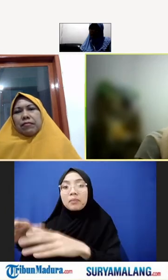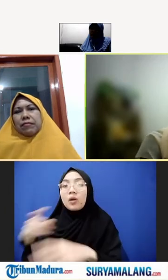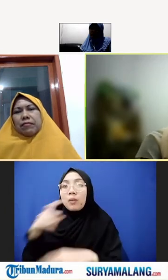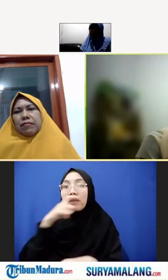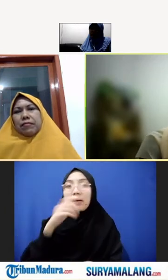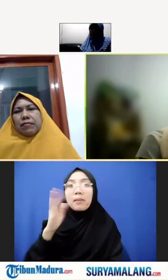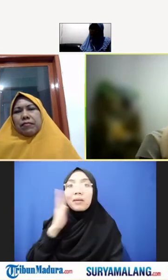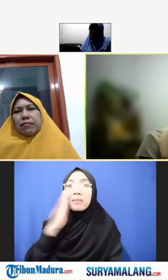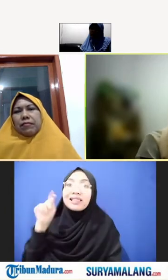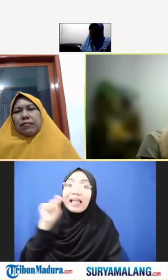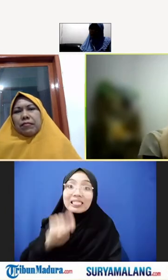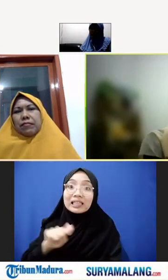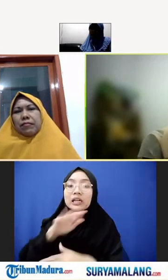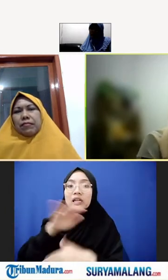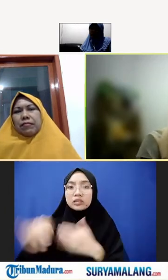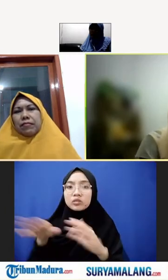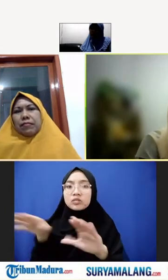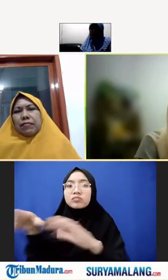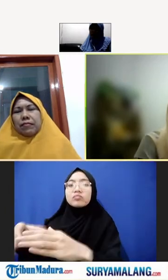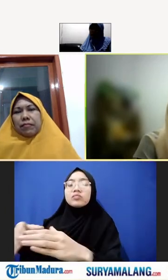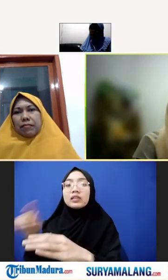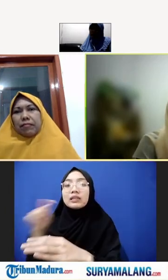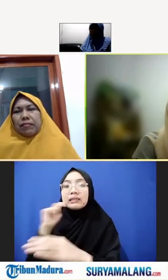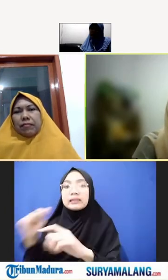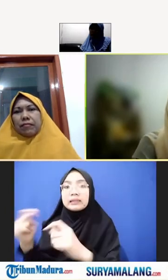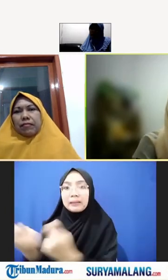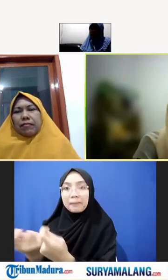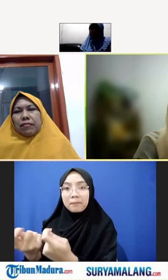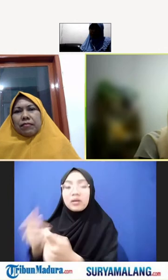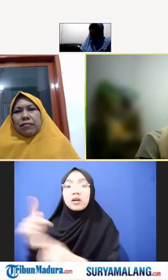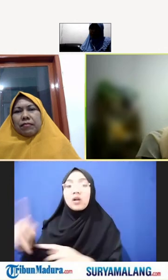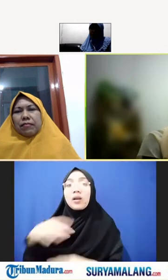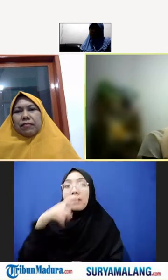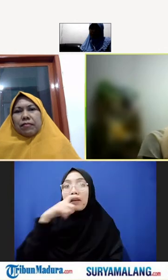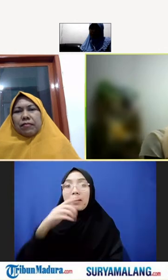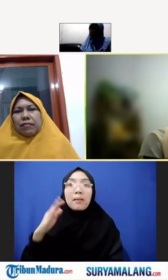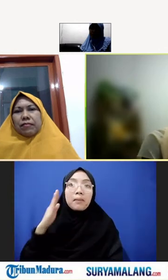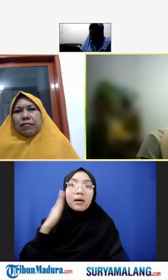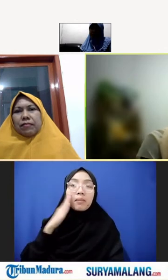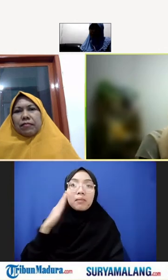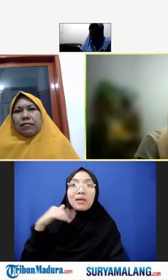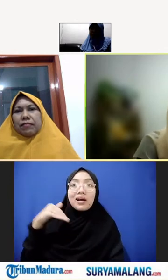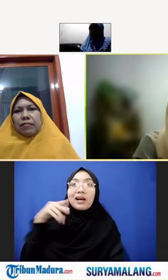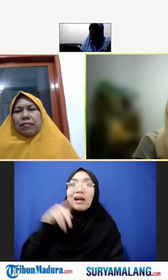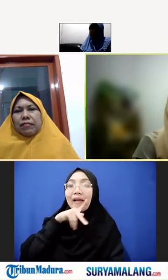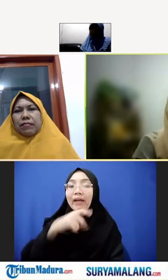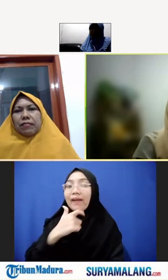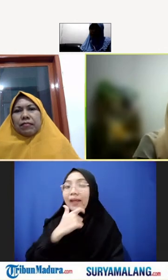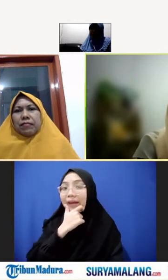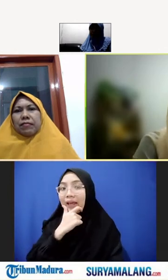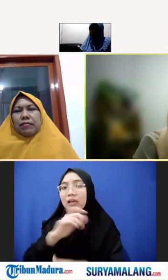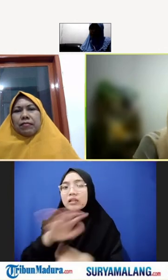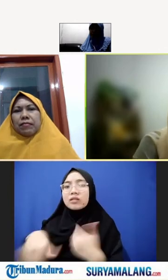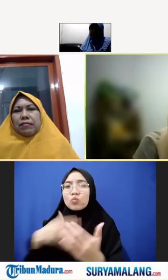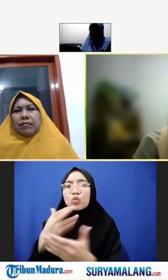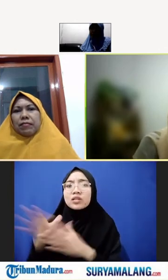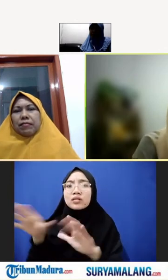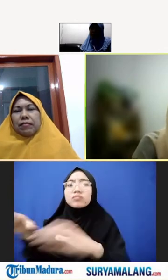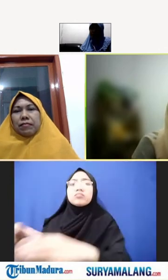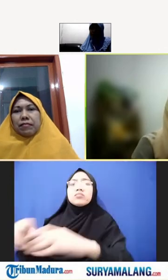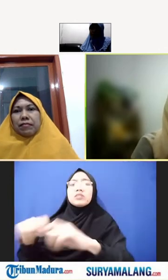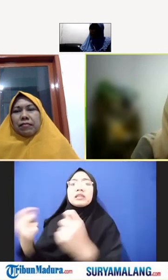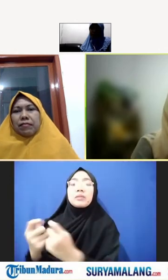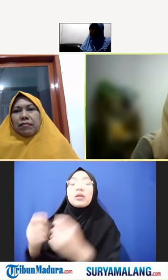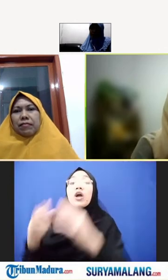tante, ya papa, mama, tante adalah timnya gitu. Kalau ada papa, mama, kakek, nenek, ya berarti itu adalah timnya. Rumah tuh